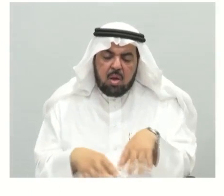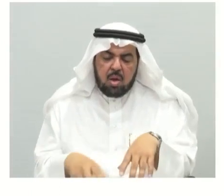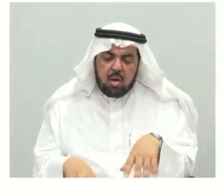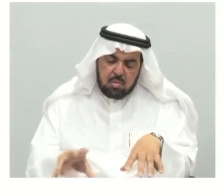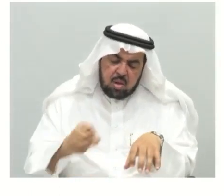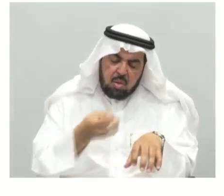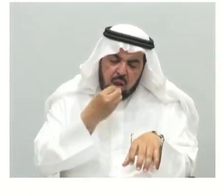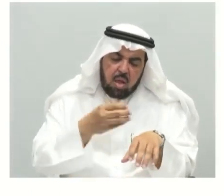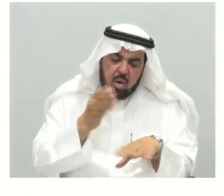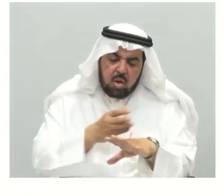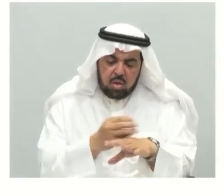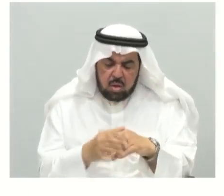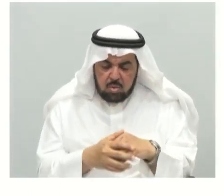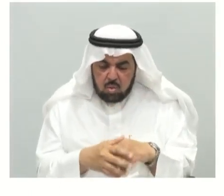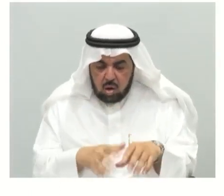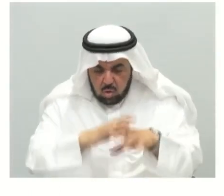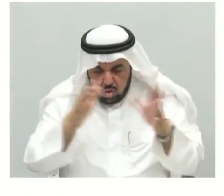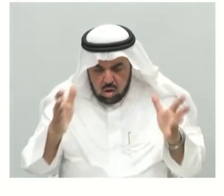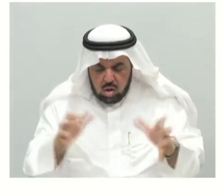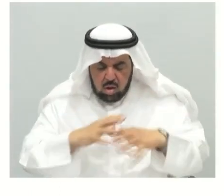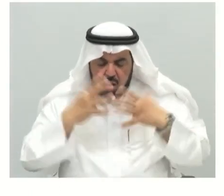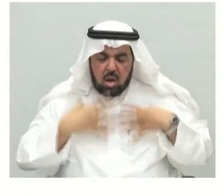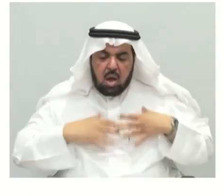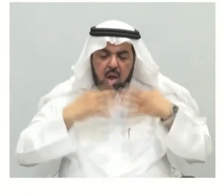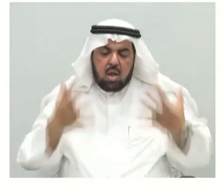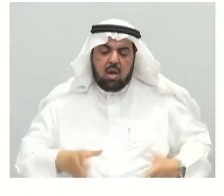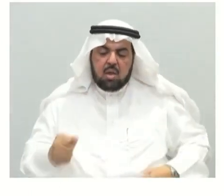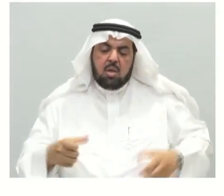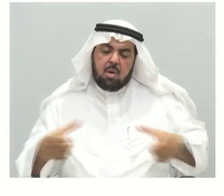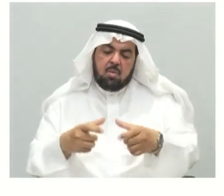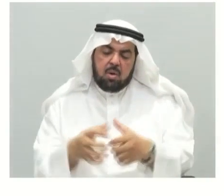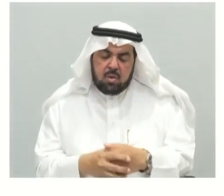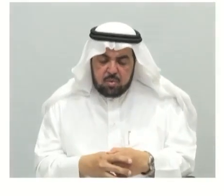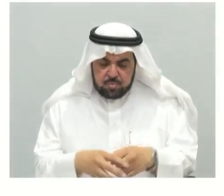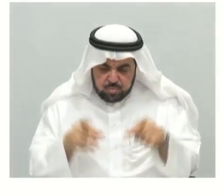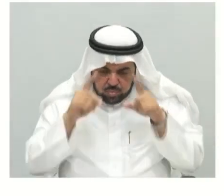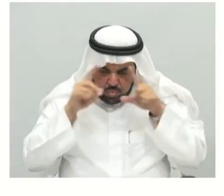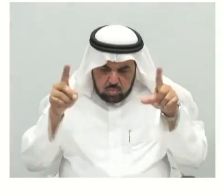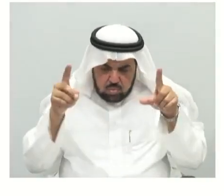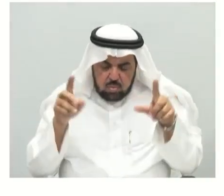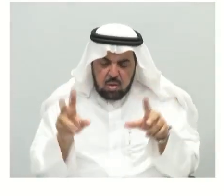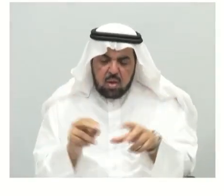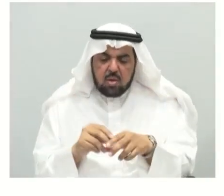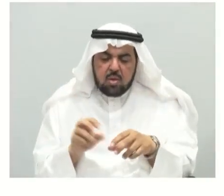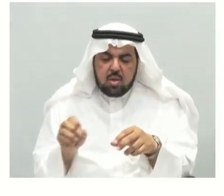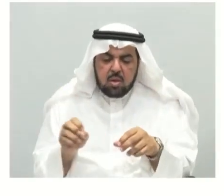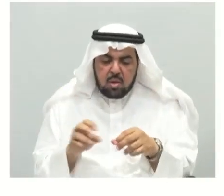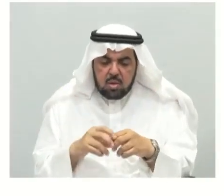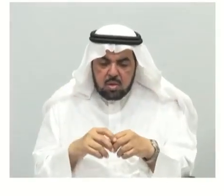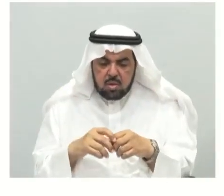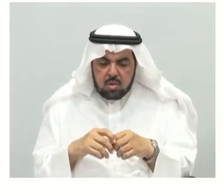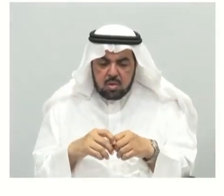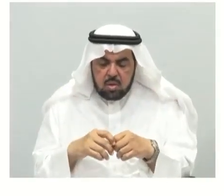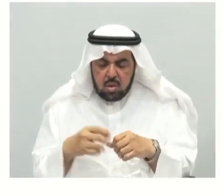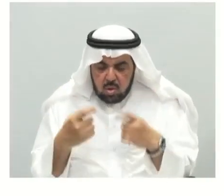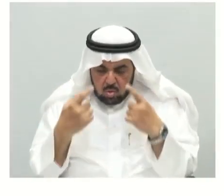وتحطيمه وله هيكل خارجي صلب للحمايه وقرون استشعار لديه زوجين من قرون استشعار